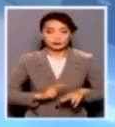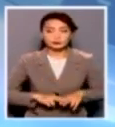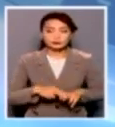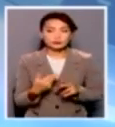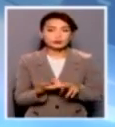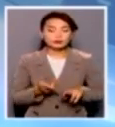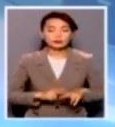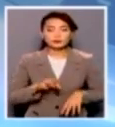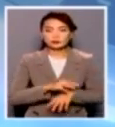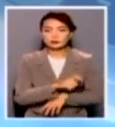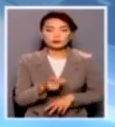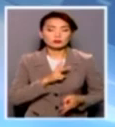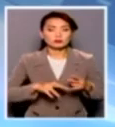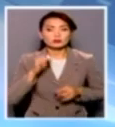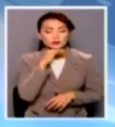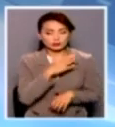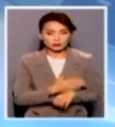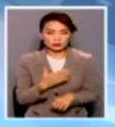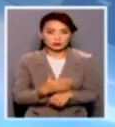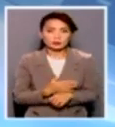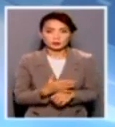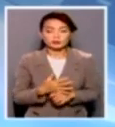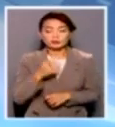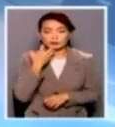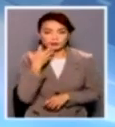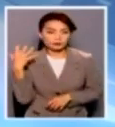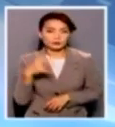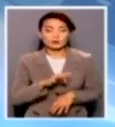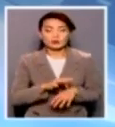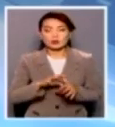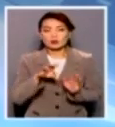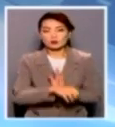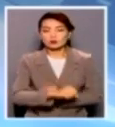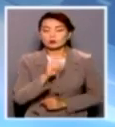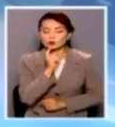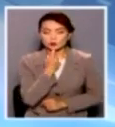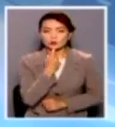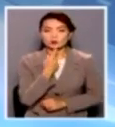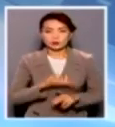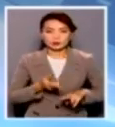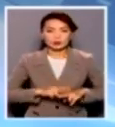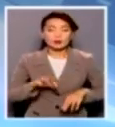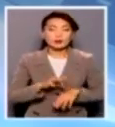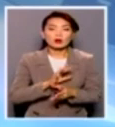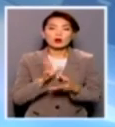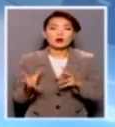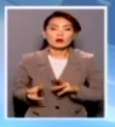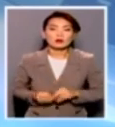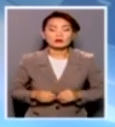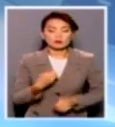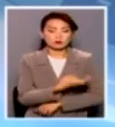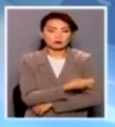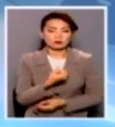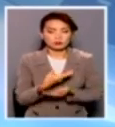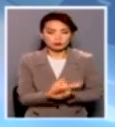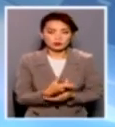сымсыз құрсаулап, жепсіз соғылады. Шіліңгір шілде келсе де, ауру ауыздықталмай, шілші қатып тұр. Індеттің салдарынан төсек